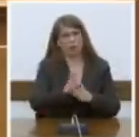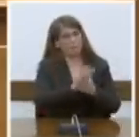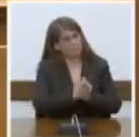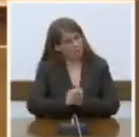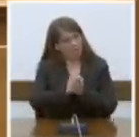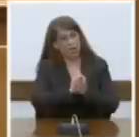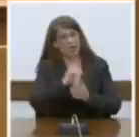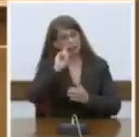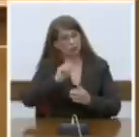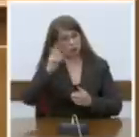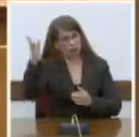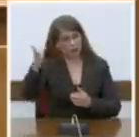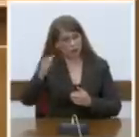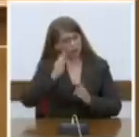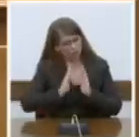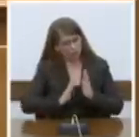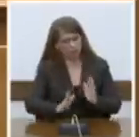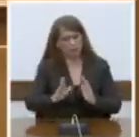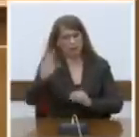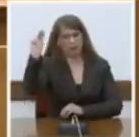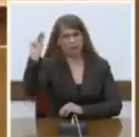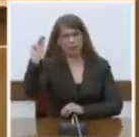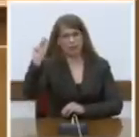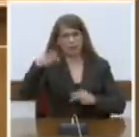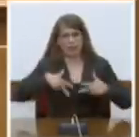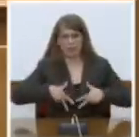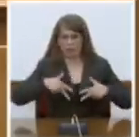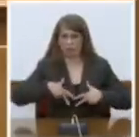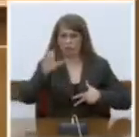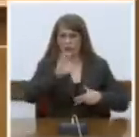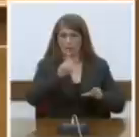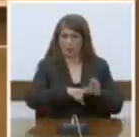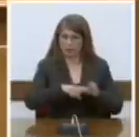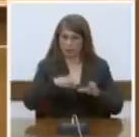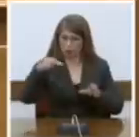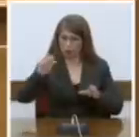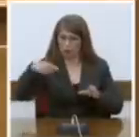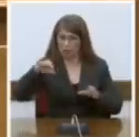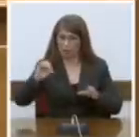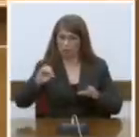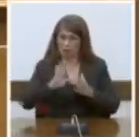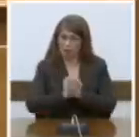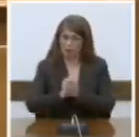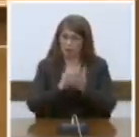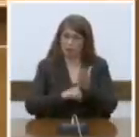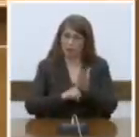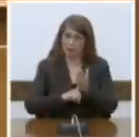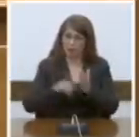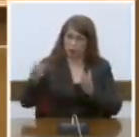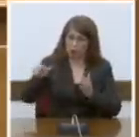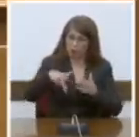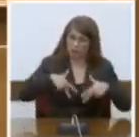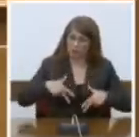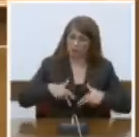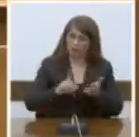λαό και τηρώντας τις δεσμεύσεις ως χώρα μέλος της Ευρωπαϊκής Ένωσης και του ΝΑΤΟ. Η αλληλεγγύη όμως επιβάλλει και κάθε χώρα να διαλέγει το πώς θα δείξει